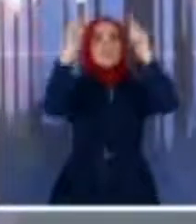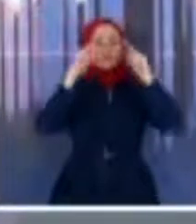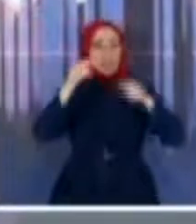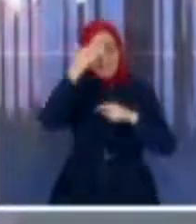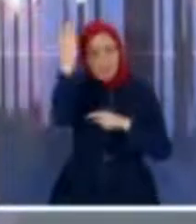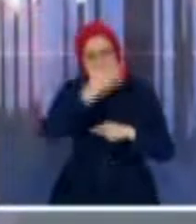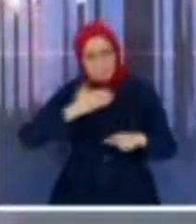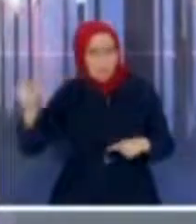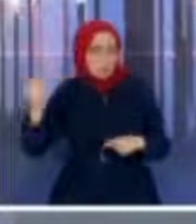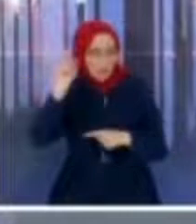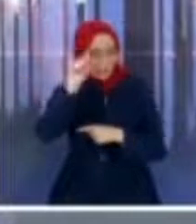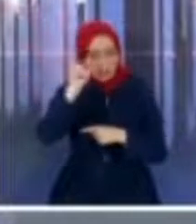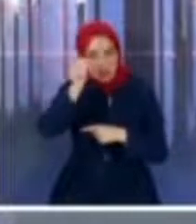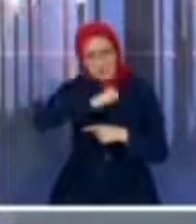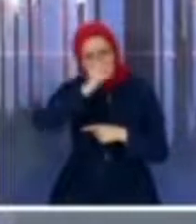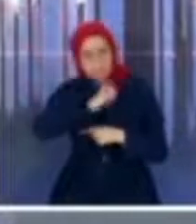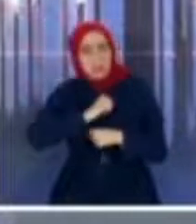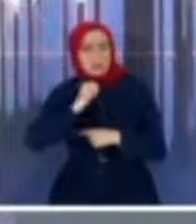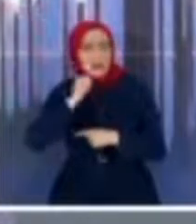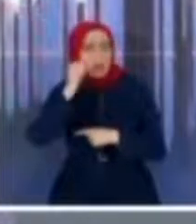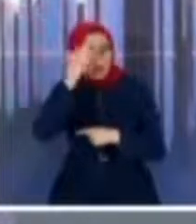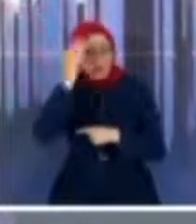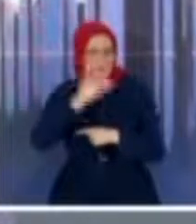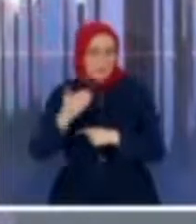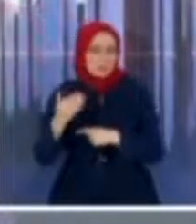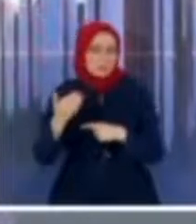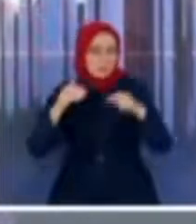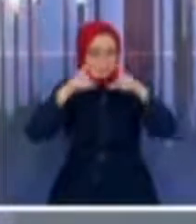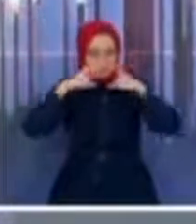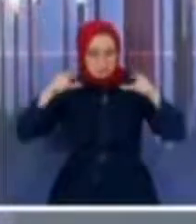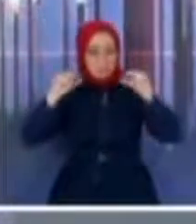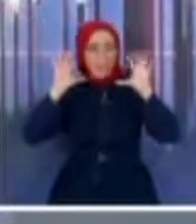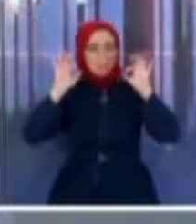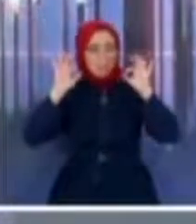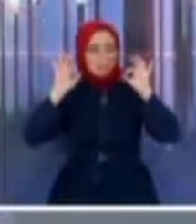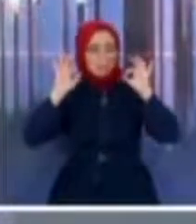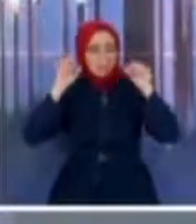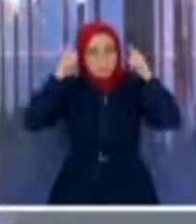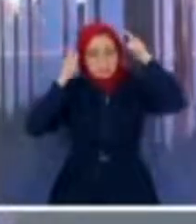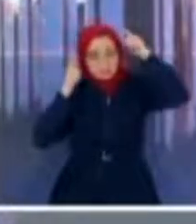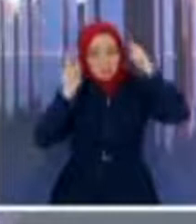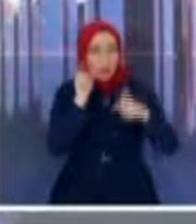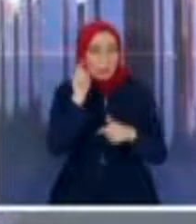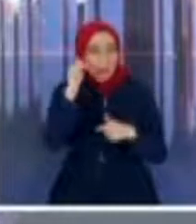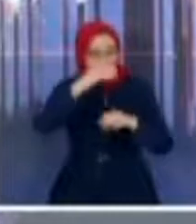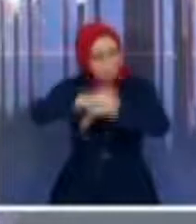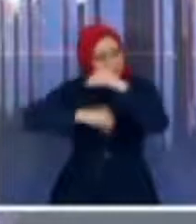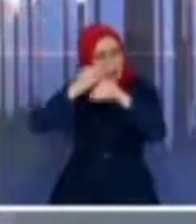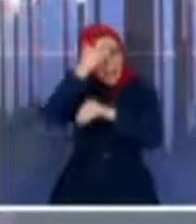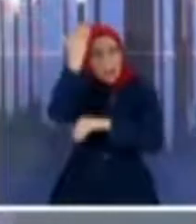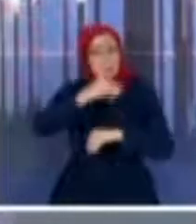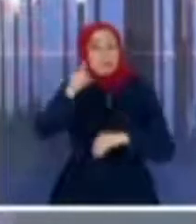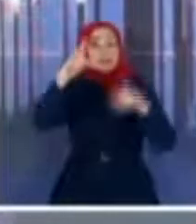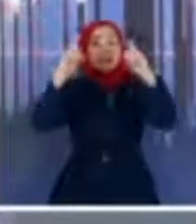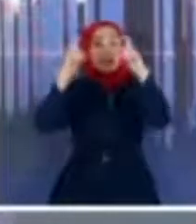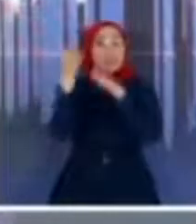برشا حاجات على تستور، يعني مثلا مجال التستور الناس كل تعرفها حتى على مستوى عالمي. الآثار